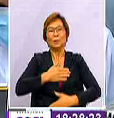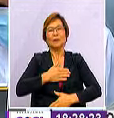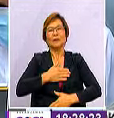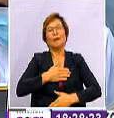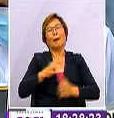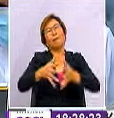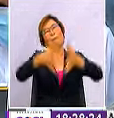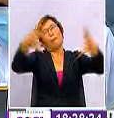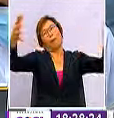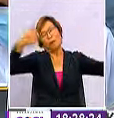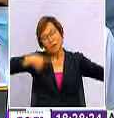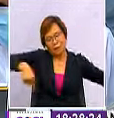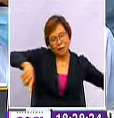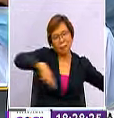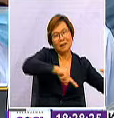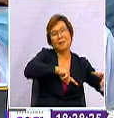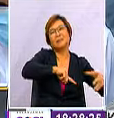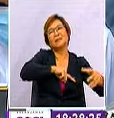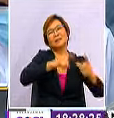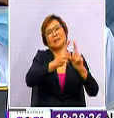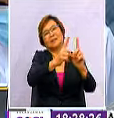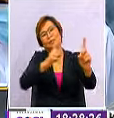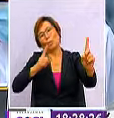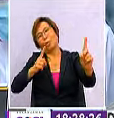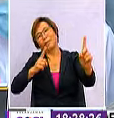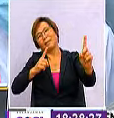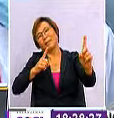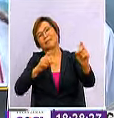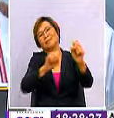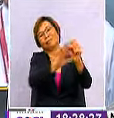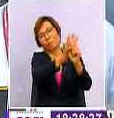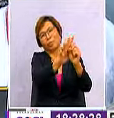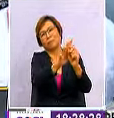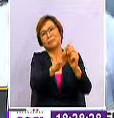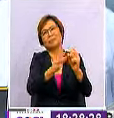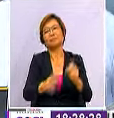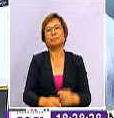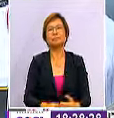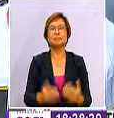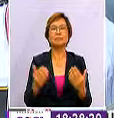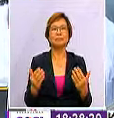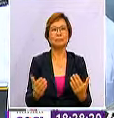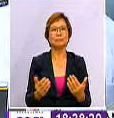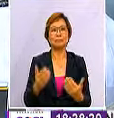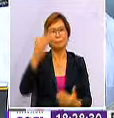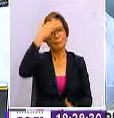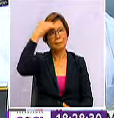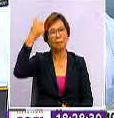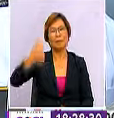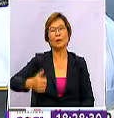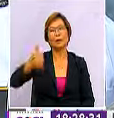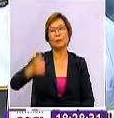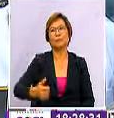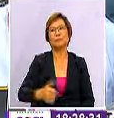angkasa, dan kita semua dijauhi bala bencana COVID-19. Wabillahi taufiq wal hidayah. Wassalamualaikum